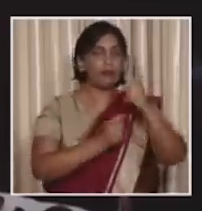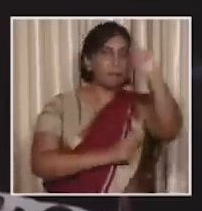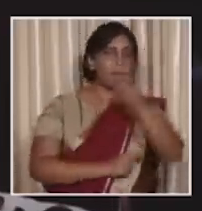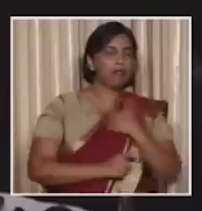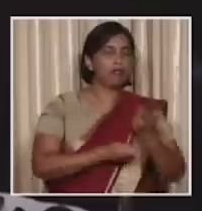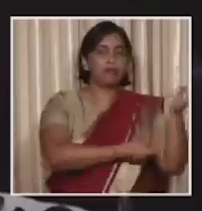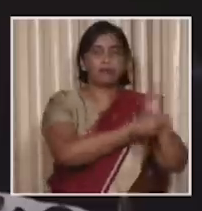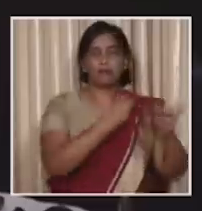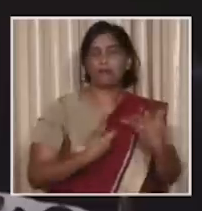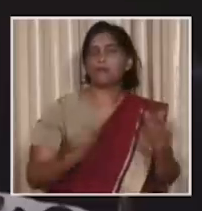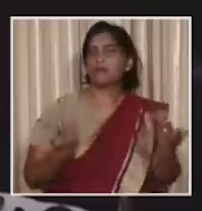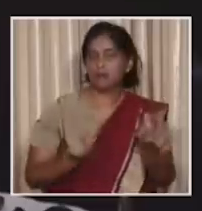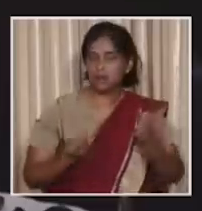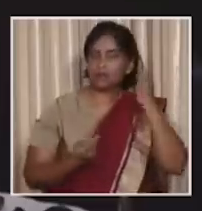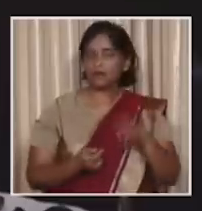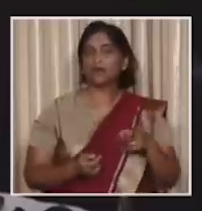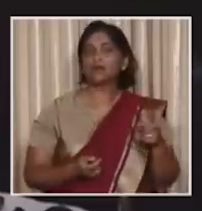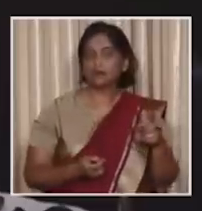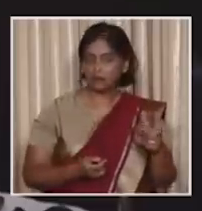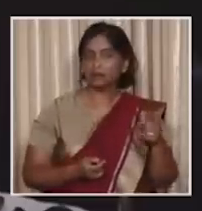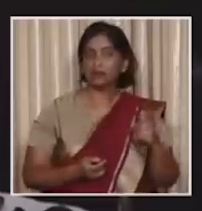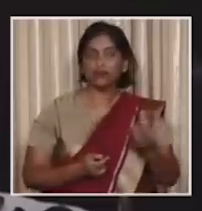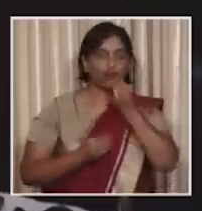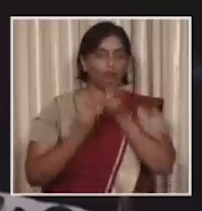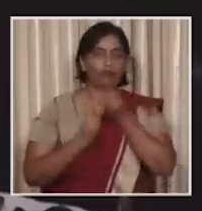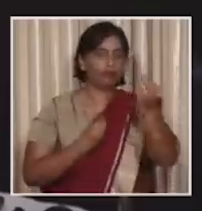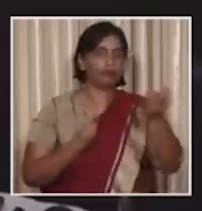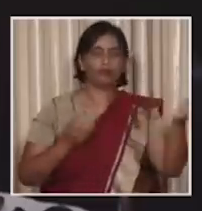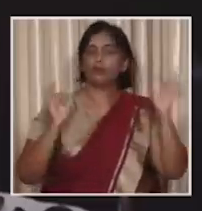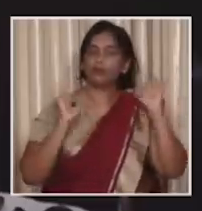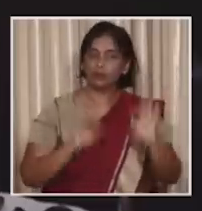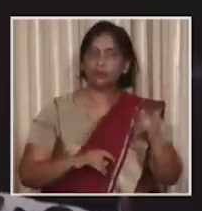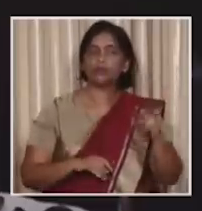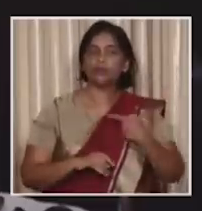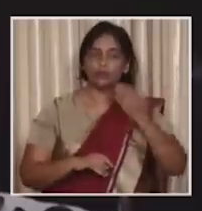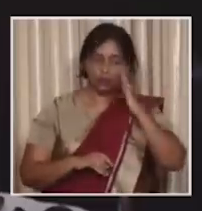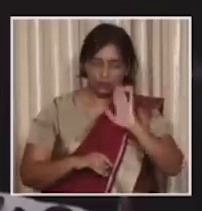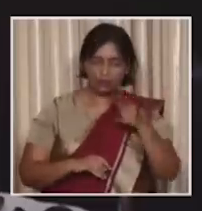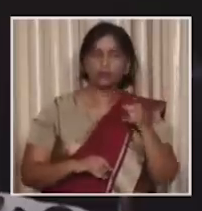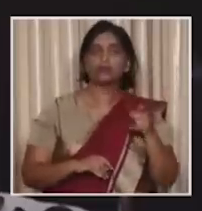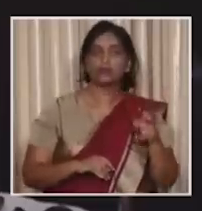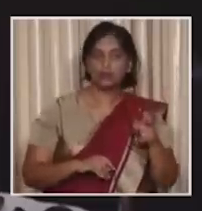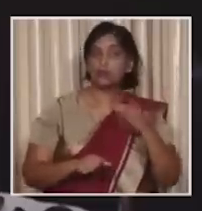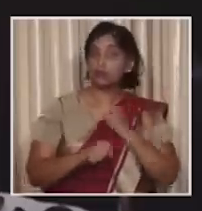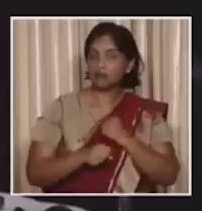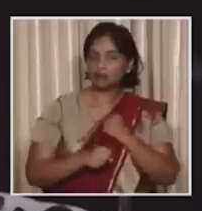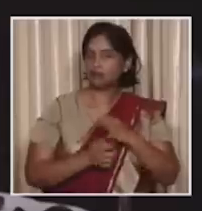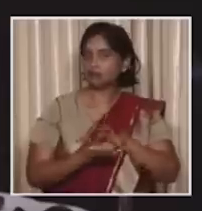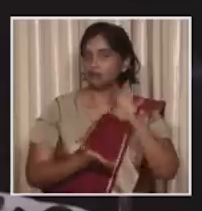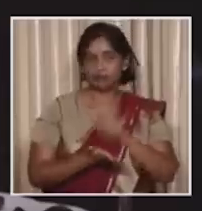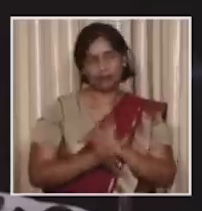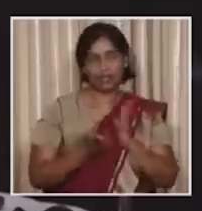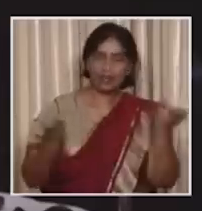බහඬ මිලදී ගන්න බැරි වී තිබෙනවා. ඒ නිසා ඔවුන් දැන් ආහාර දෙන්නේ නැහැ. ඒ නිසා ස්වභාවිකවම රජයේ තීන්දුවක්